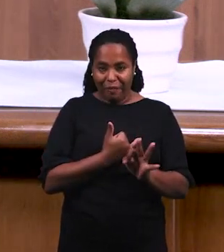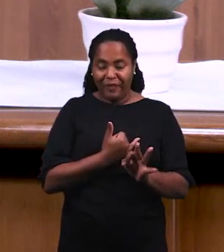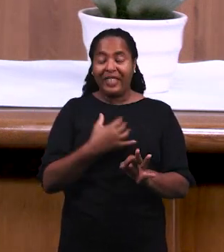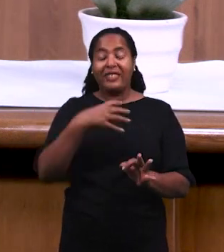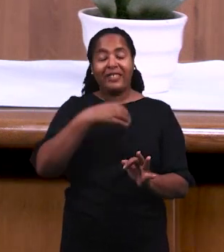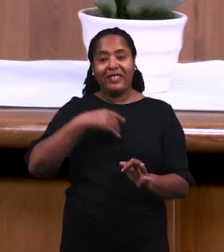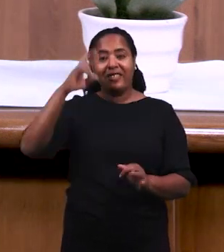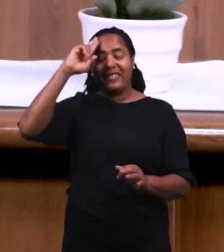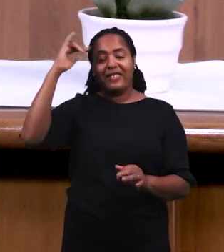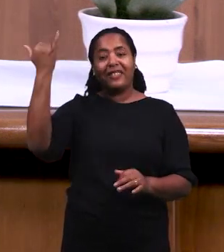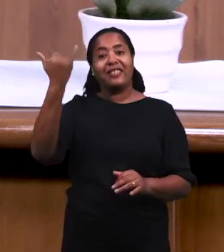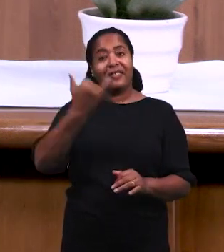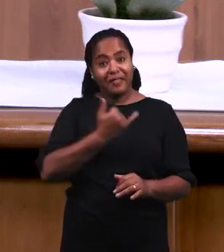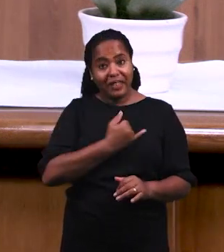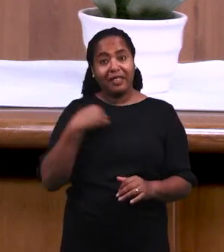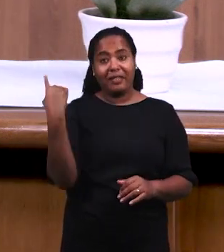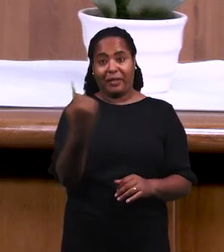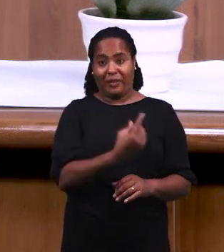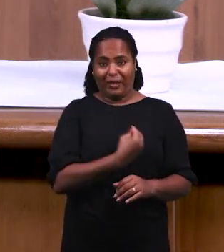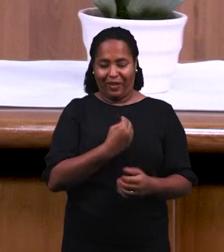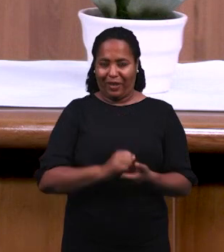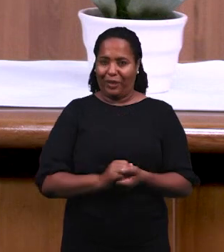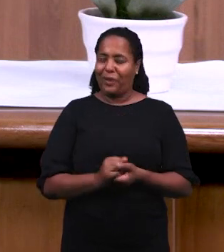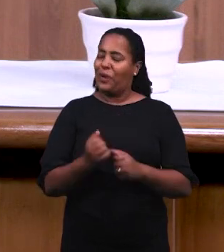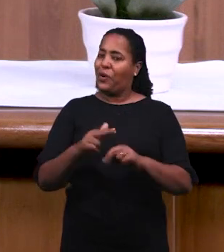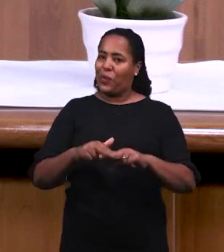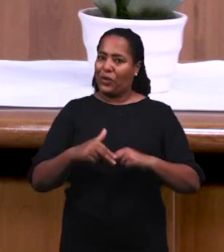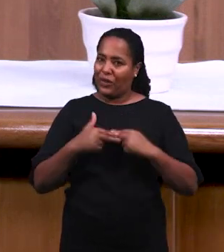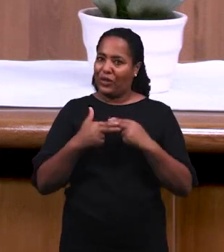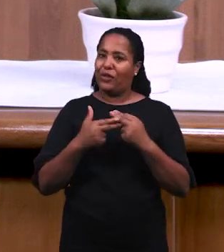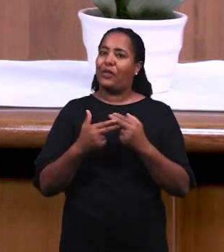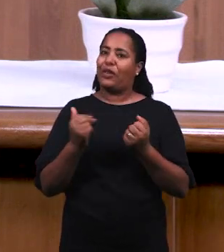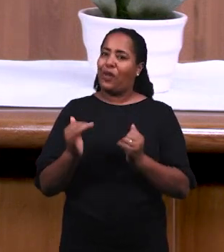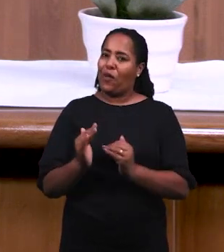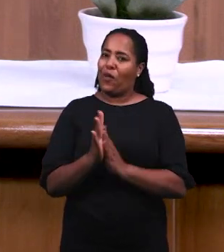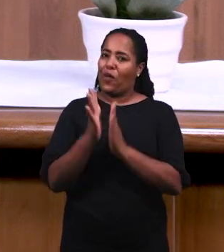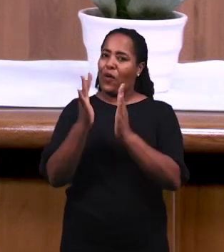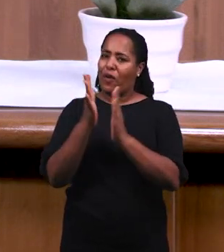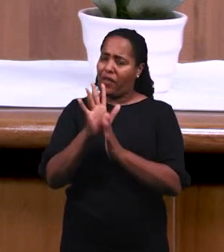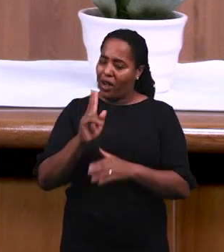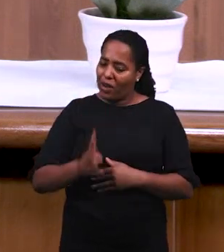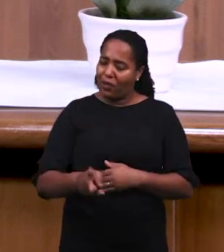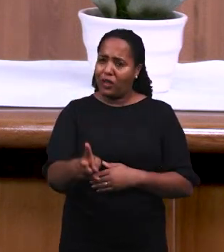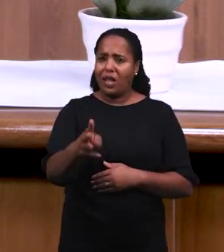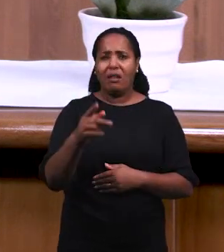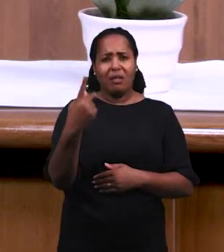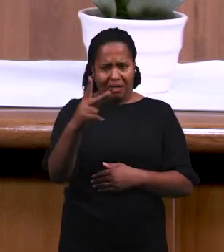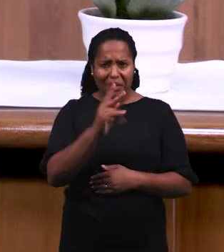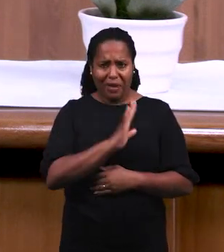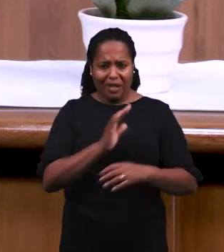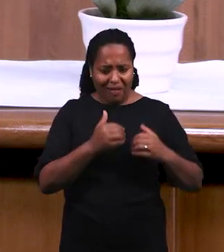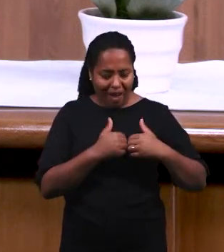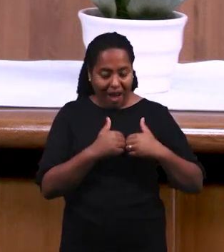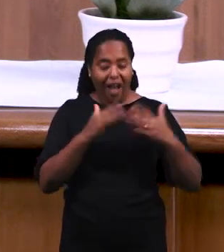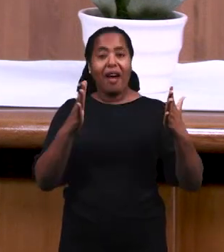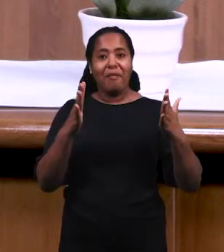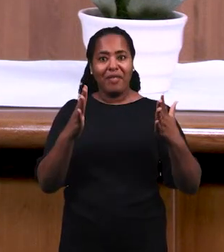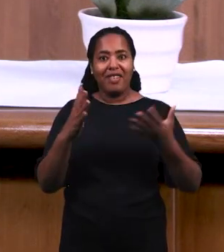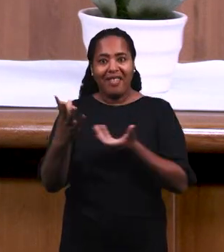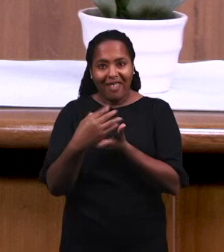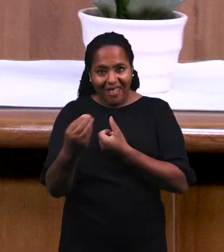голос Божий, как Бог говорит к нам. Поэтому мы будем прославлять Бога. Псалмом, откройте сердце